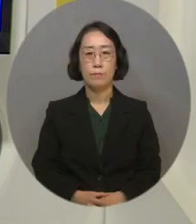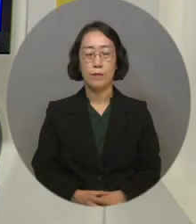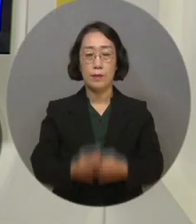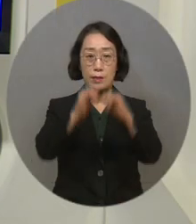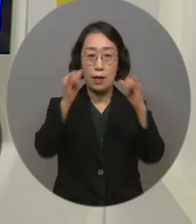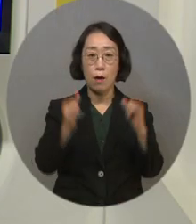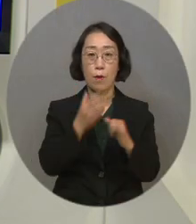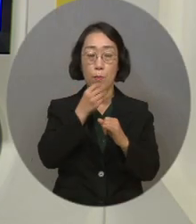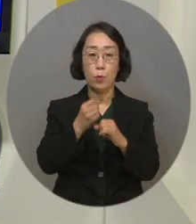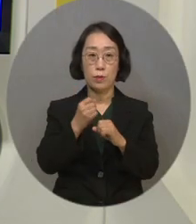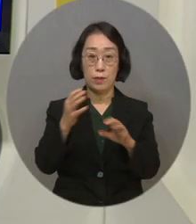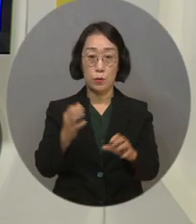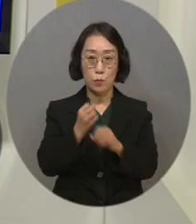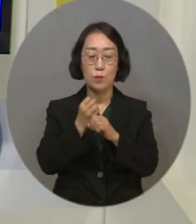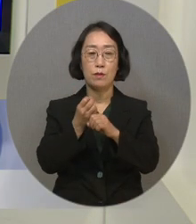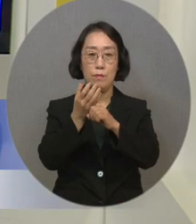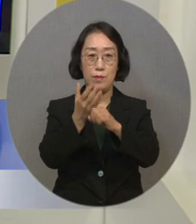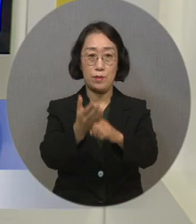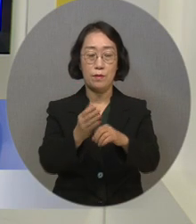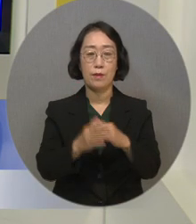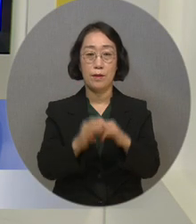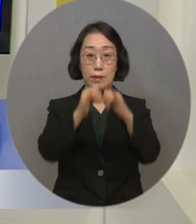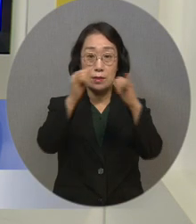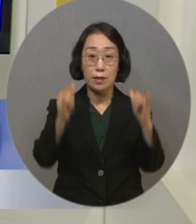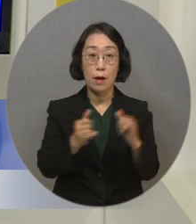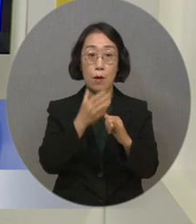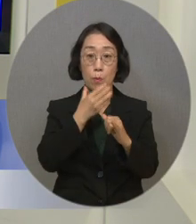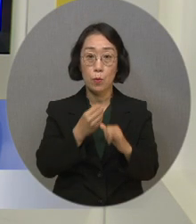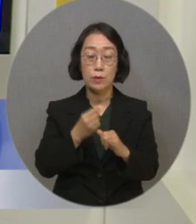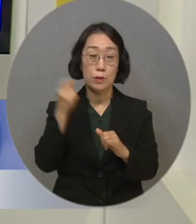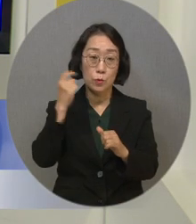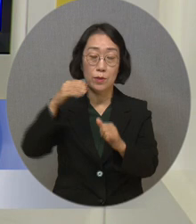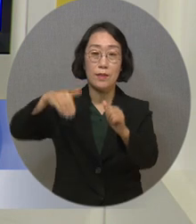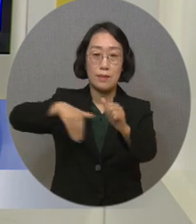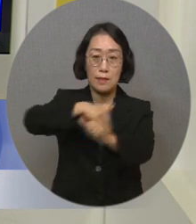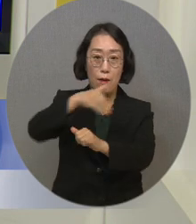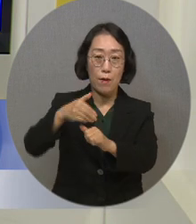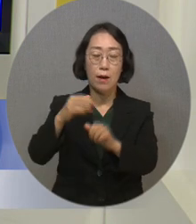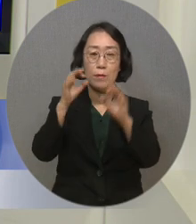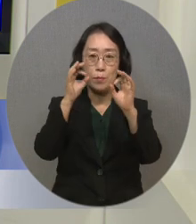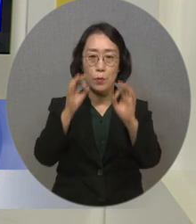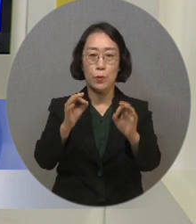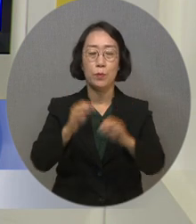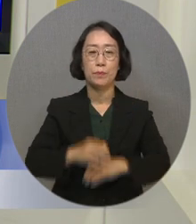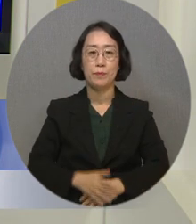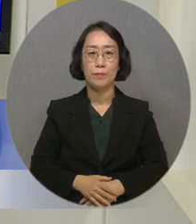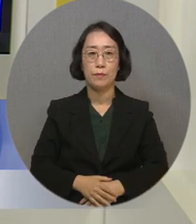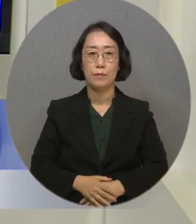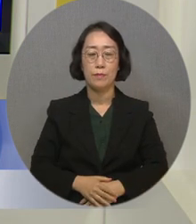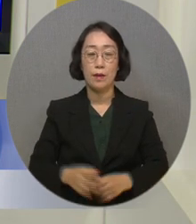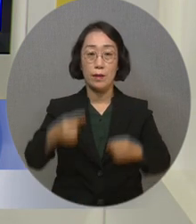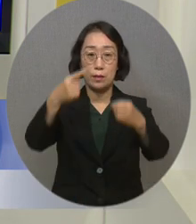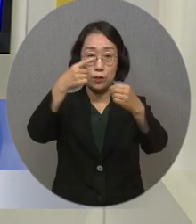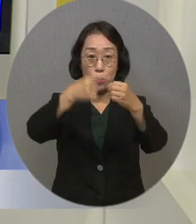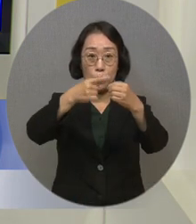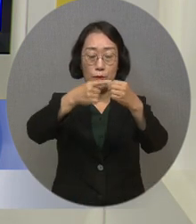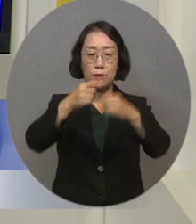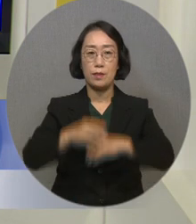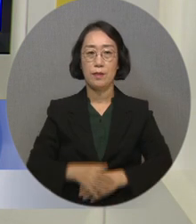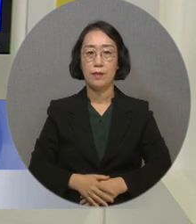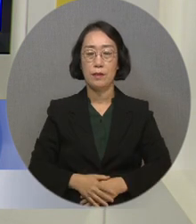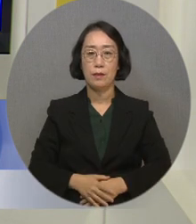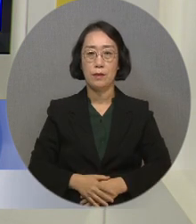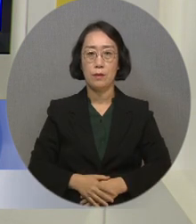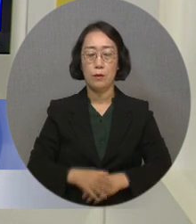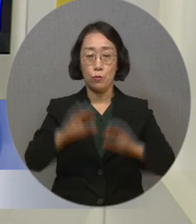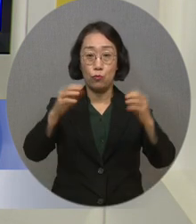웰페어 뉴스 브리핑 박정인입니다. 웰페어 뉴스와 함께 사회복지계 이슈를 만나봅니다. 오늘 첫 번째 기사입니다.